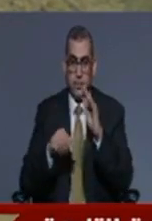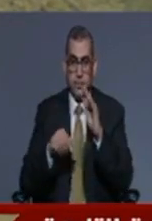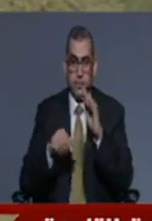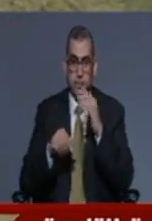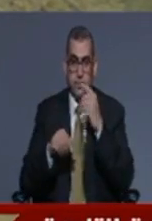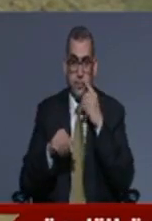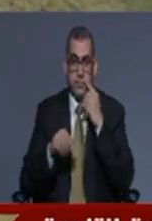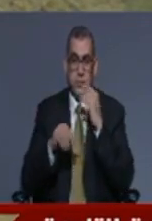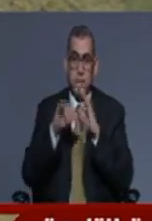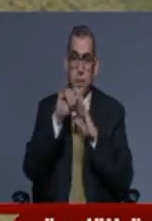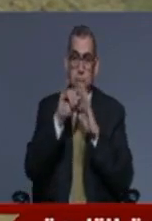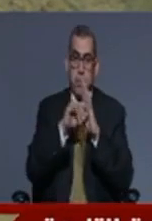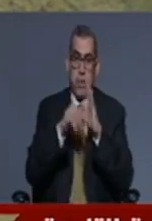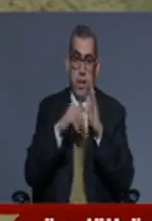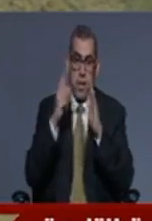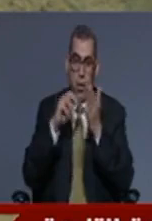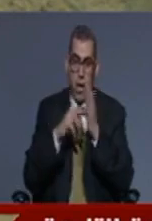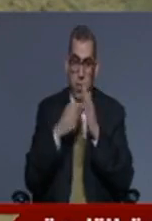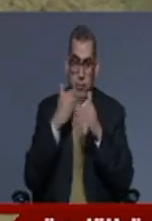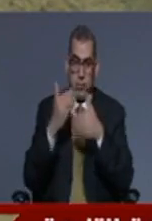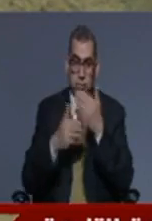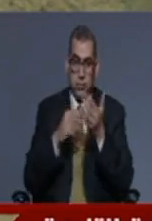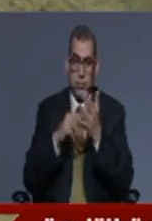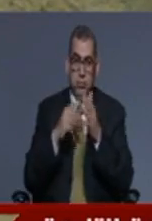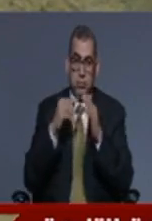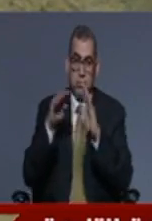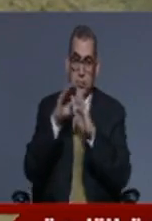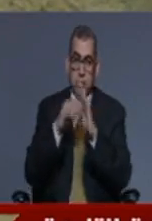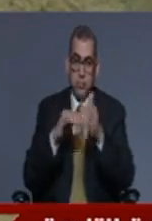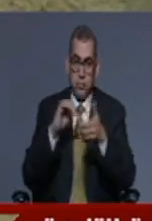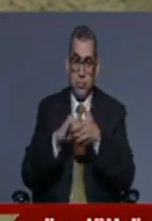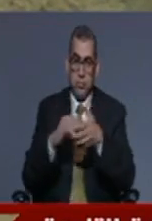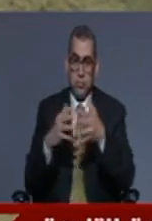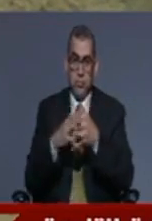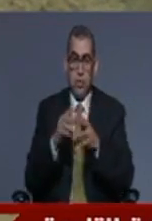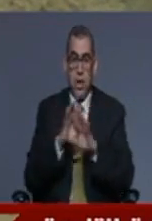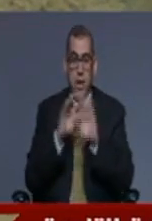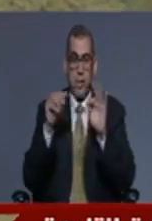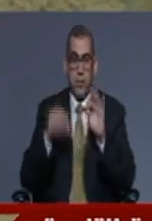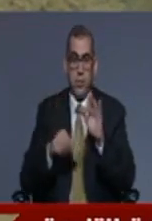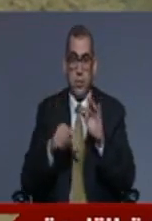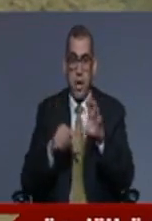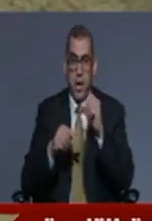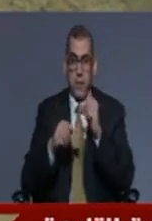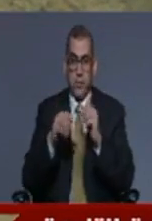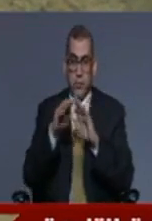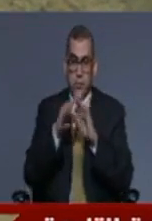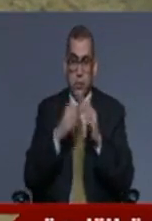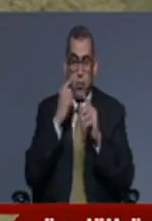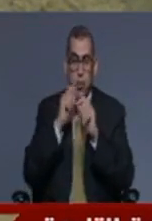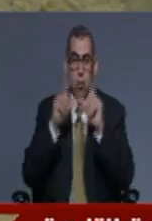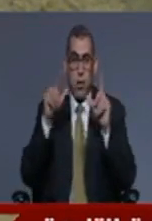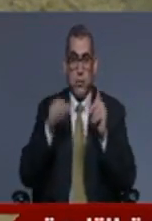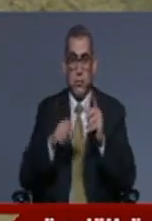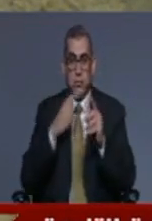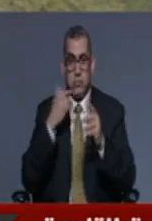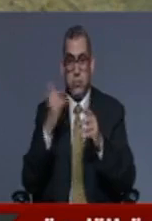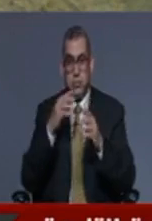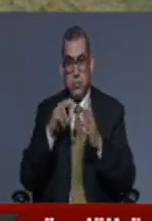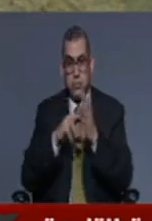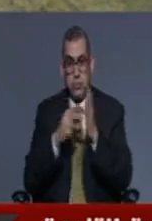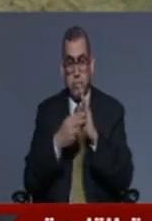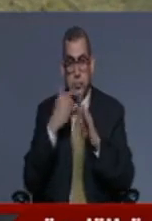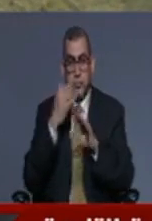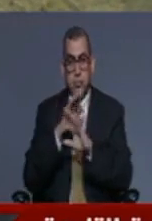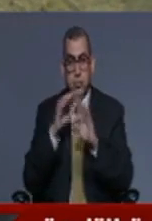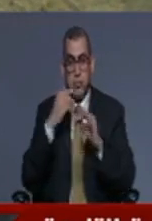البنوك الدولية لا يتعلق ب إذا ما كان سيحدث ذلك أم لا، بل إنه سيحدث، ولكن الأمر يتعلق بمتى سيحدث